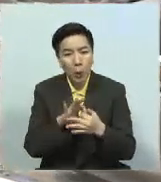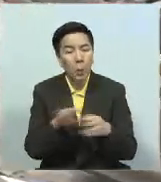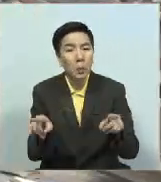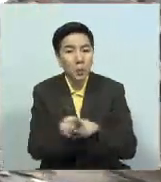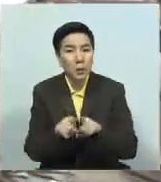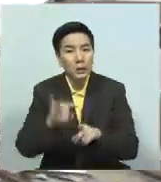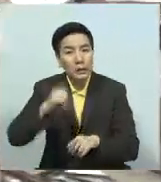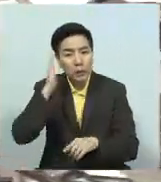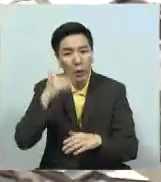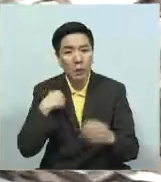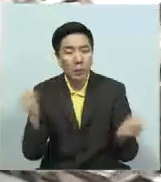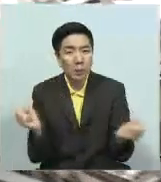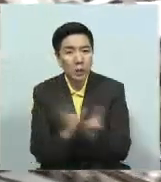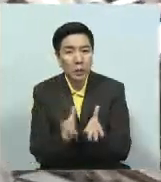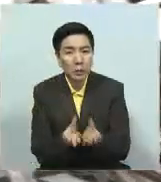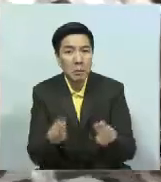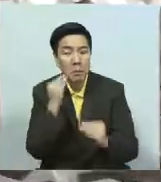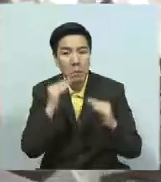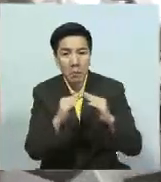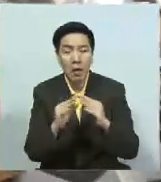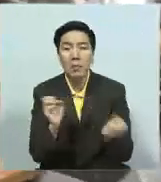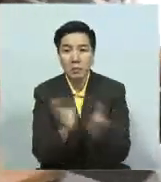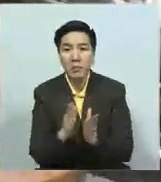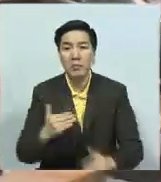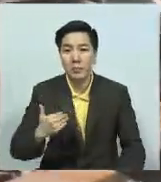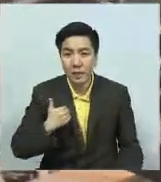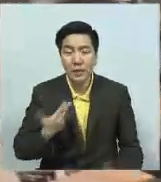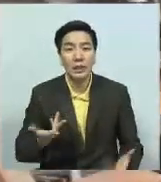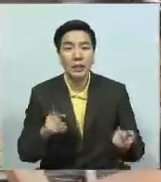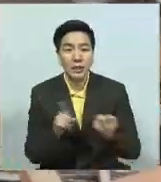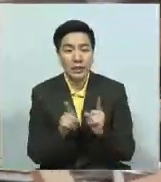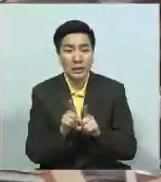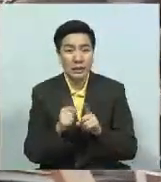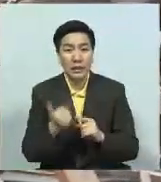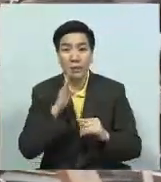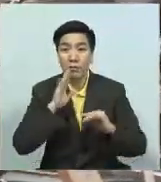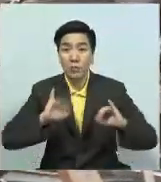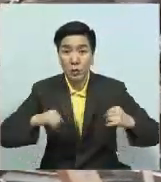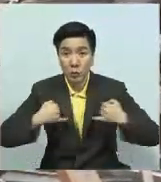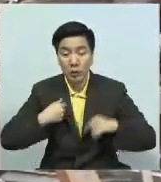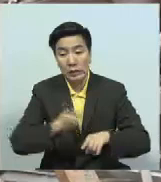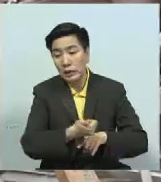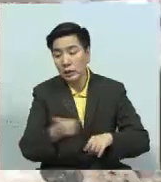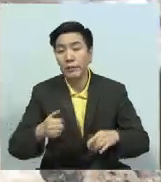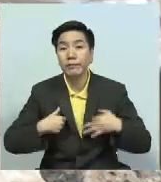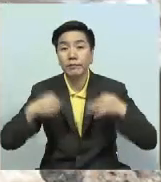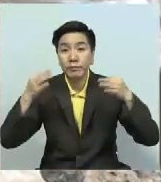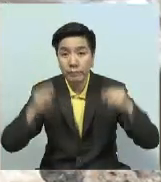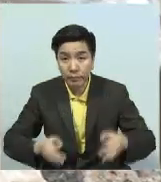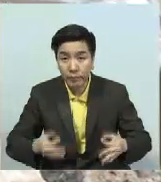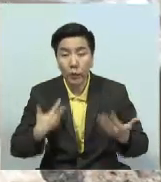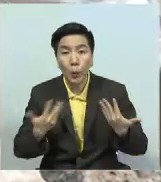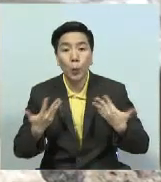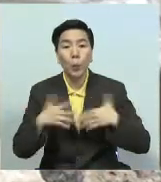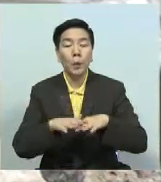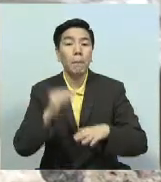ช่นเดียวกันว่าอาจจะกระทบเรื่องของที่อยู่อาศัยบ้างหลังจากนี้ค่ะก็หากเจ้าของบ้านหลังอื่นๆตัดสินใจว่าจะเข้าร่